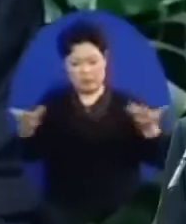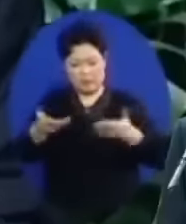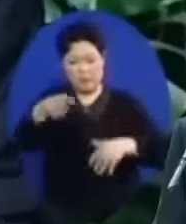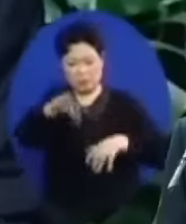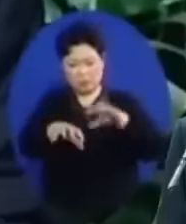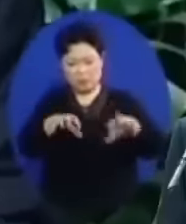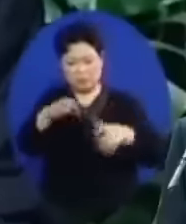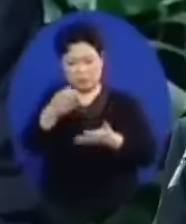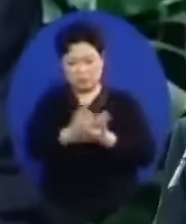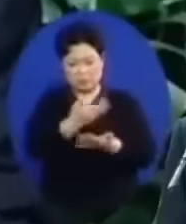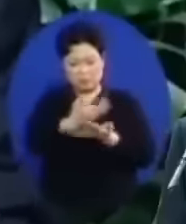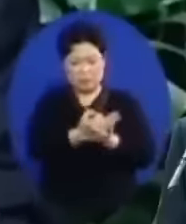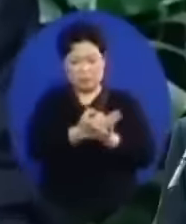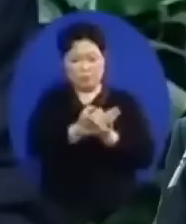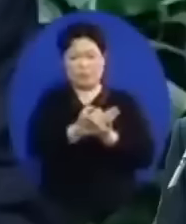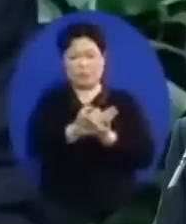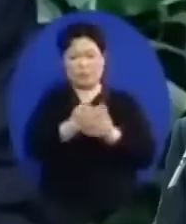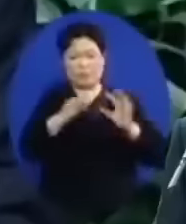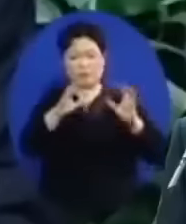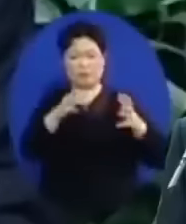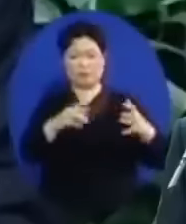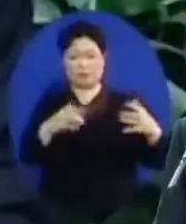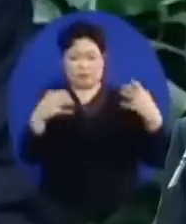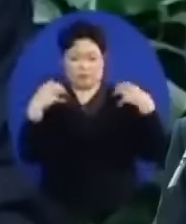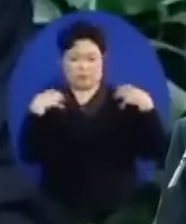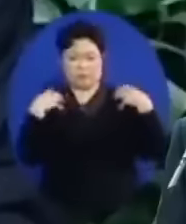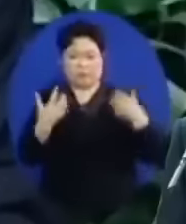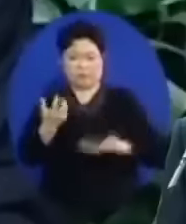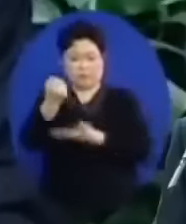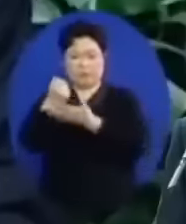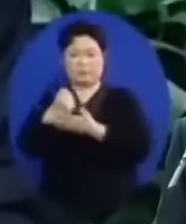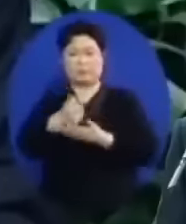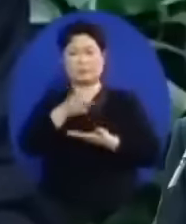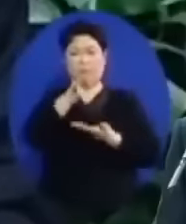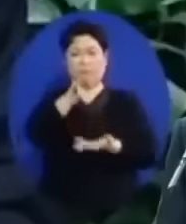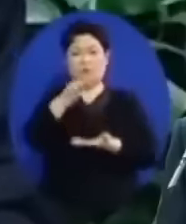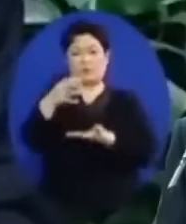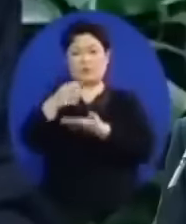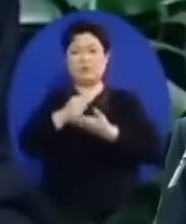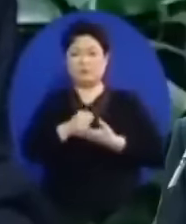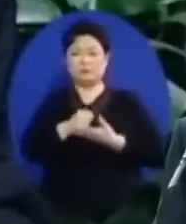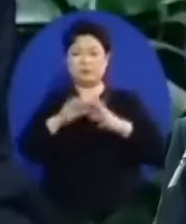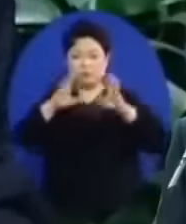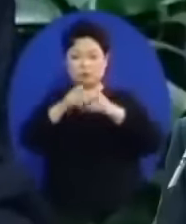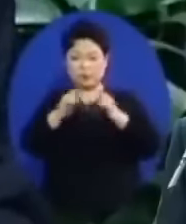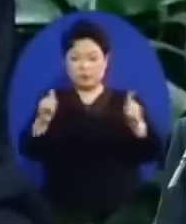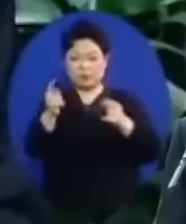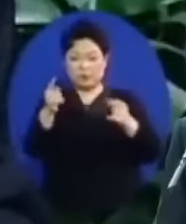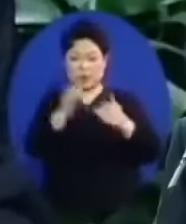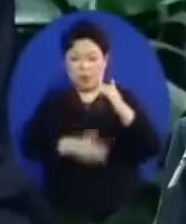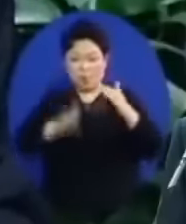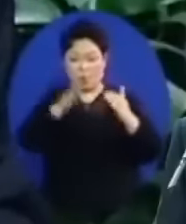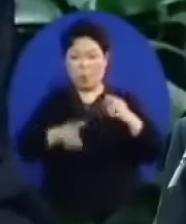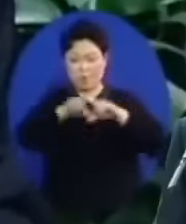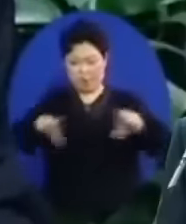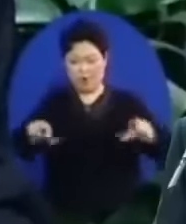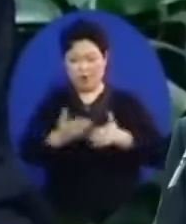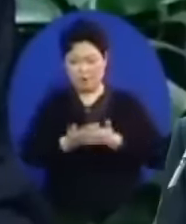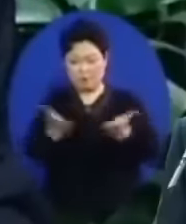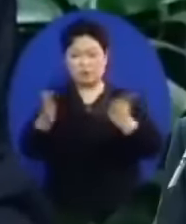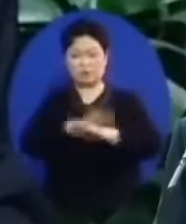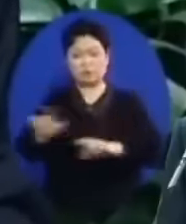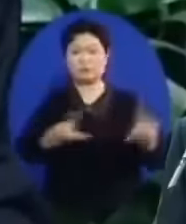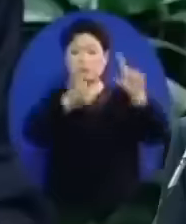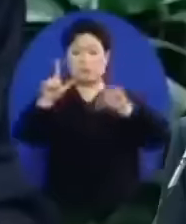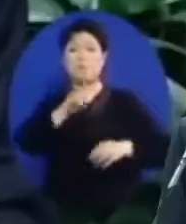현장에서 일해서 돈 벌면 국가가 다 가져갑니다. 그 돈을 가지고 국민들에게 공평하게 나누어져서 잘 살게 한다는